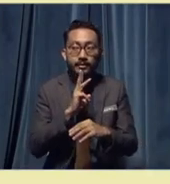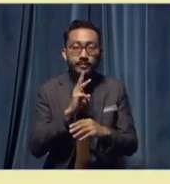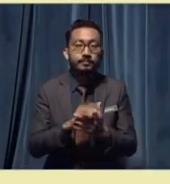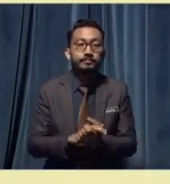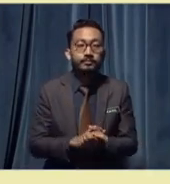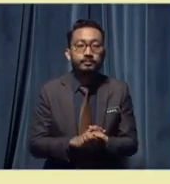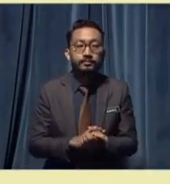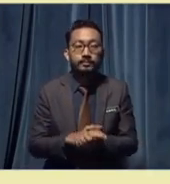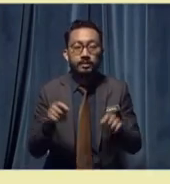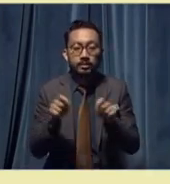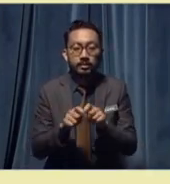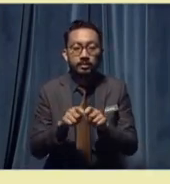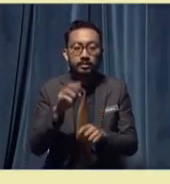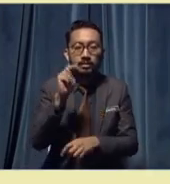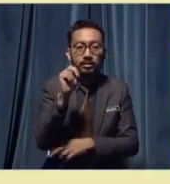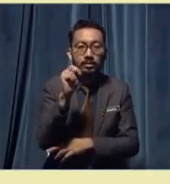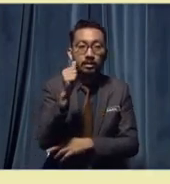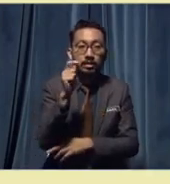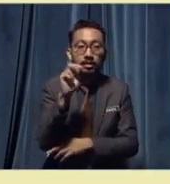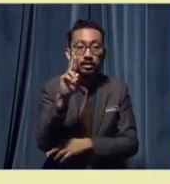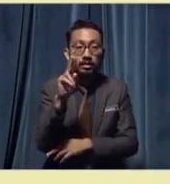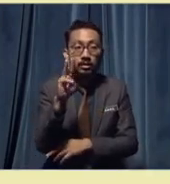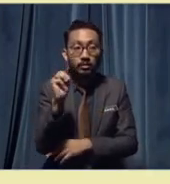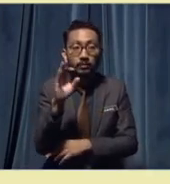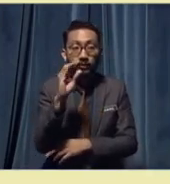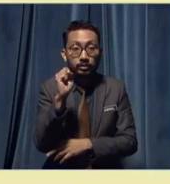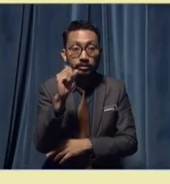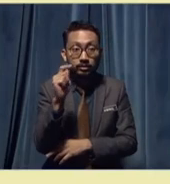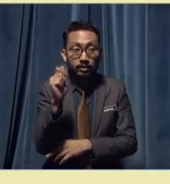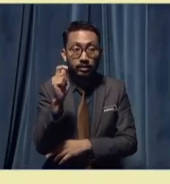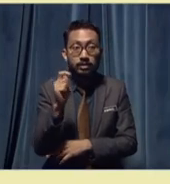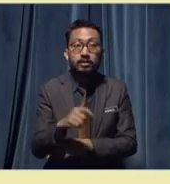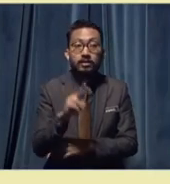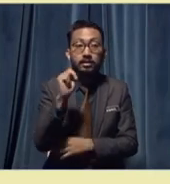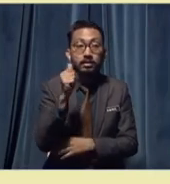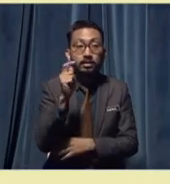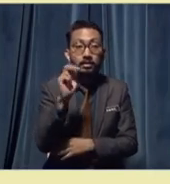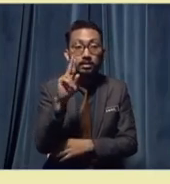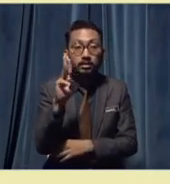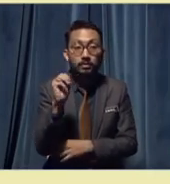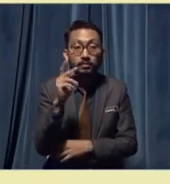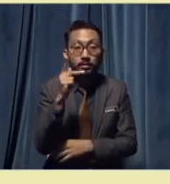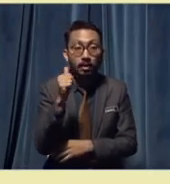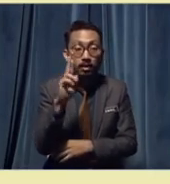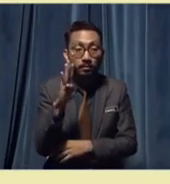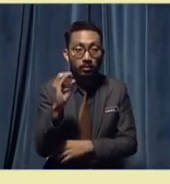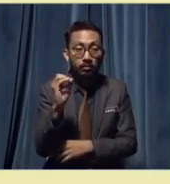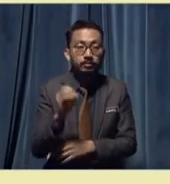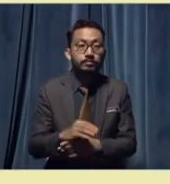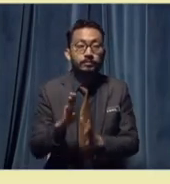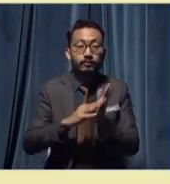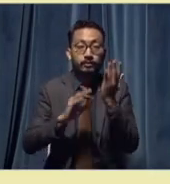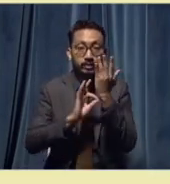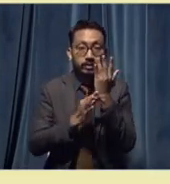air seperti natrium fosfat, natrium karbonat